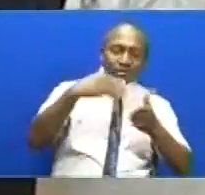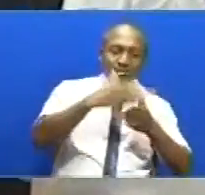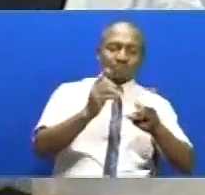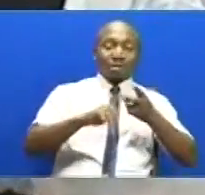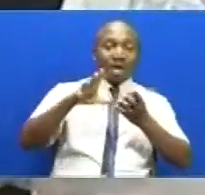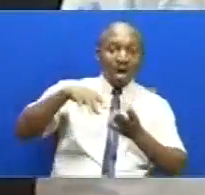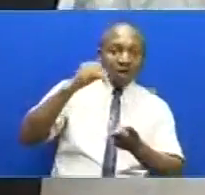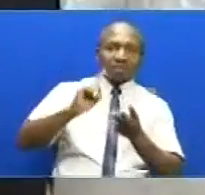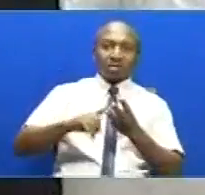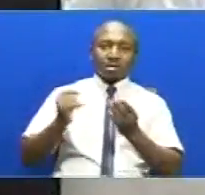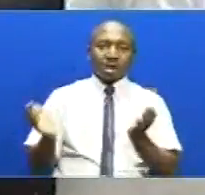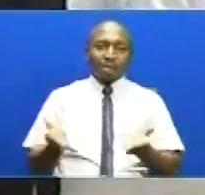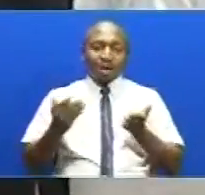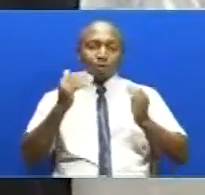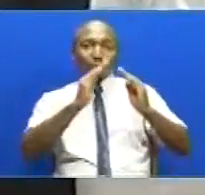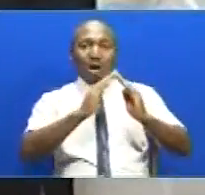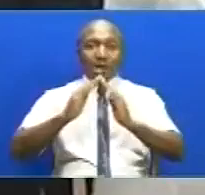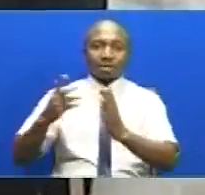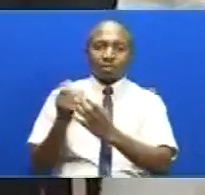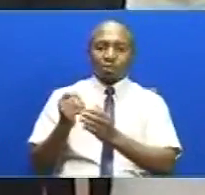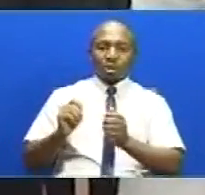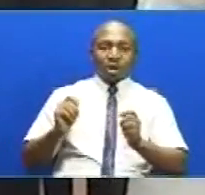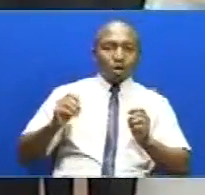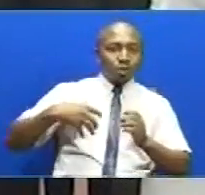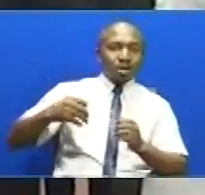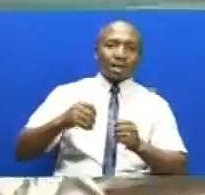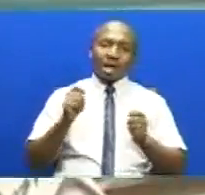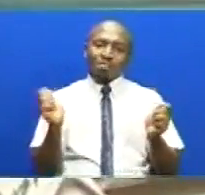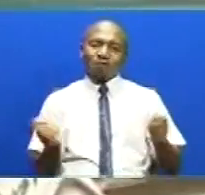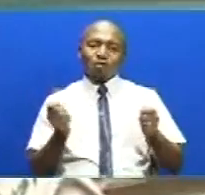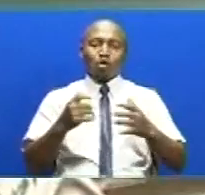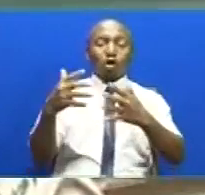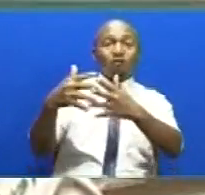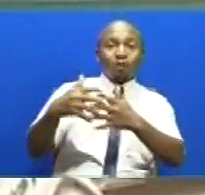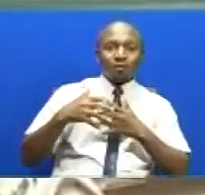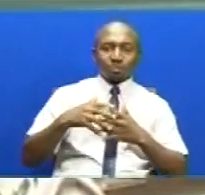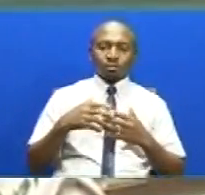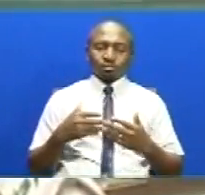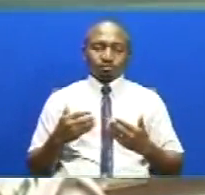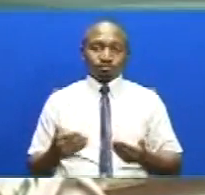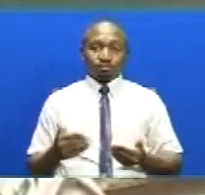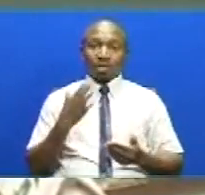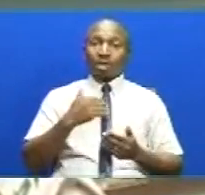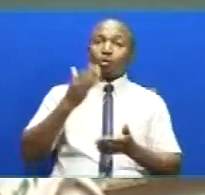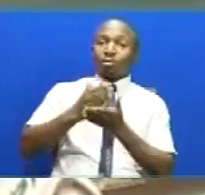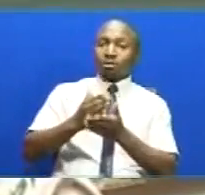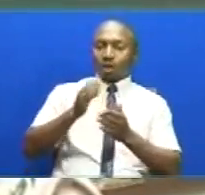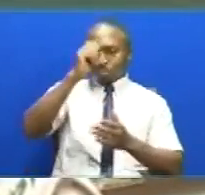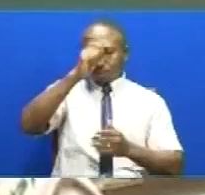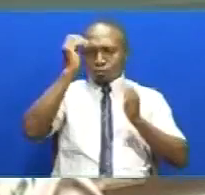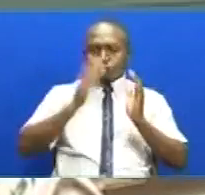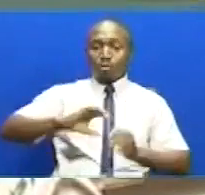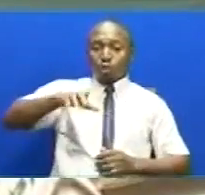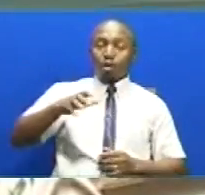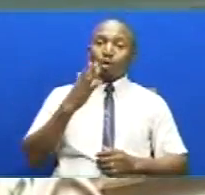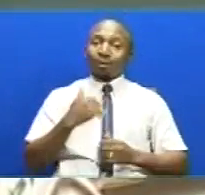ardhi na maendeleo ya makazi, na wizara ya mifugo na uvuvi. Kwa hiyo nataka kukuthibitishia mheshimiwa mkuu wa mkoa,